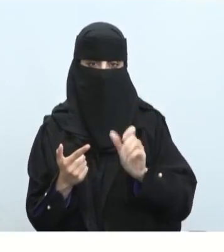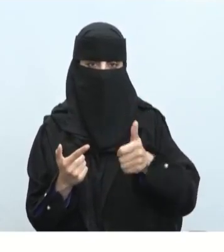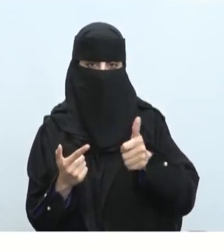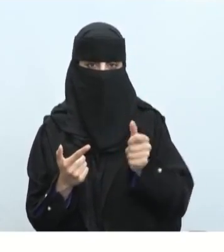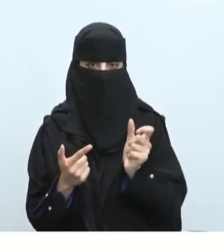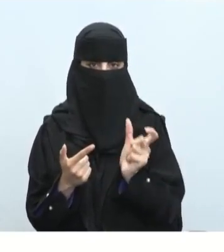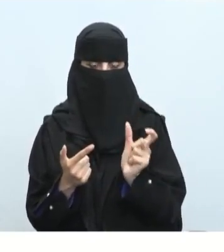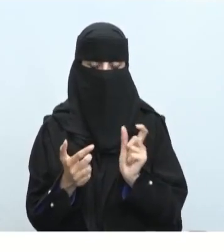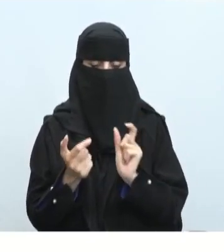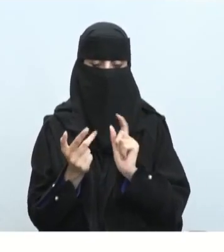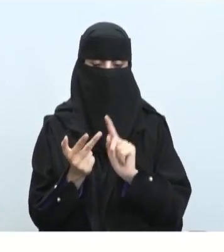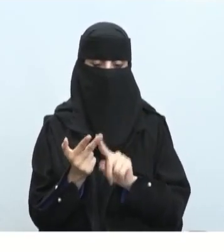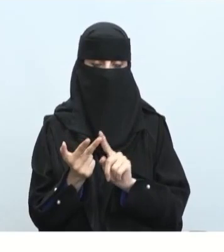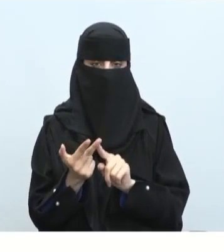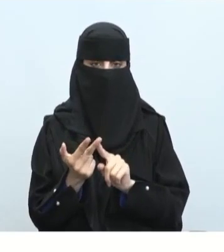ان كان